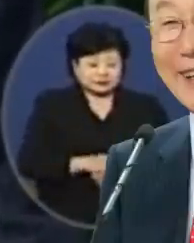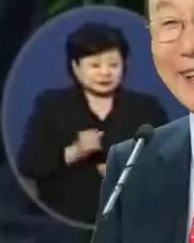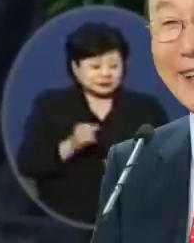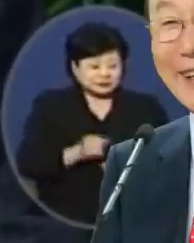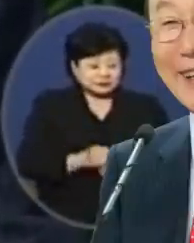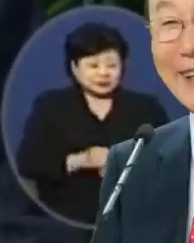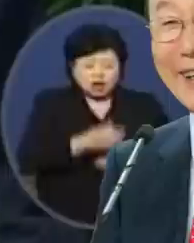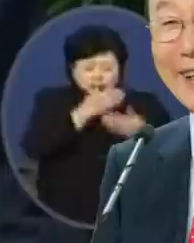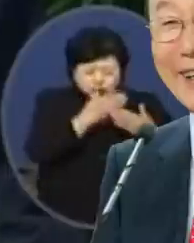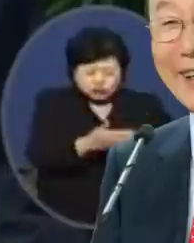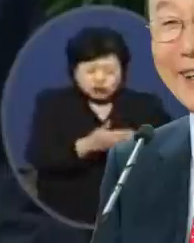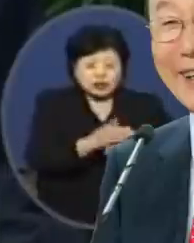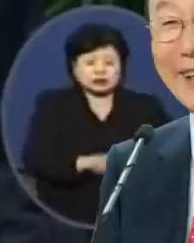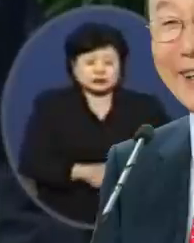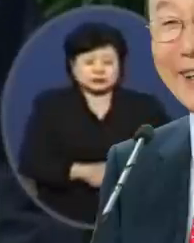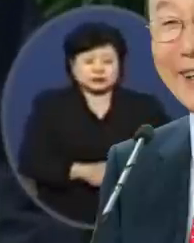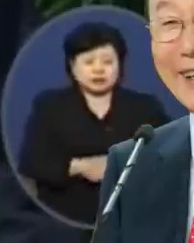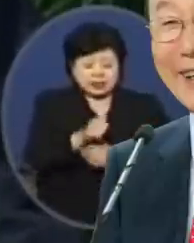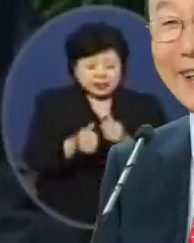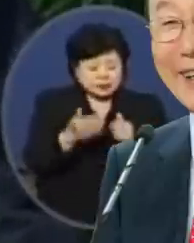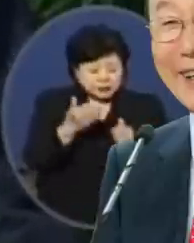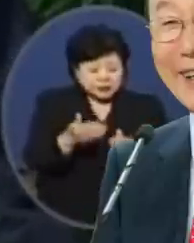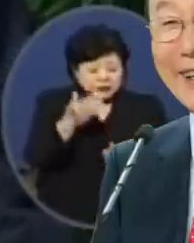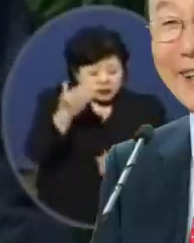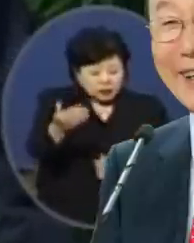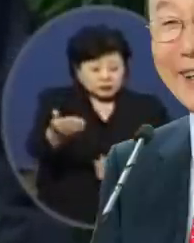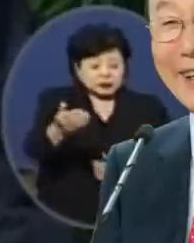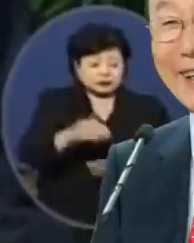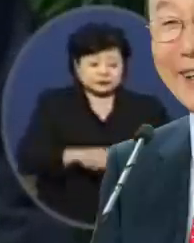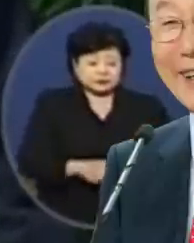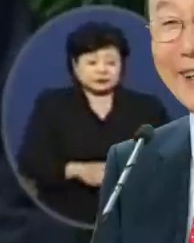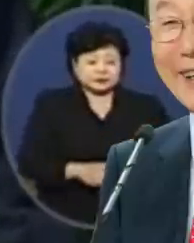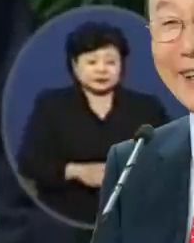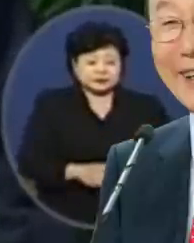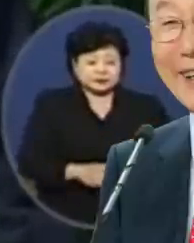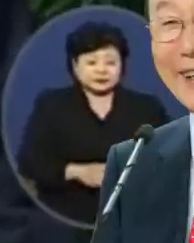굉장히 중요한 것입니다. 하나님께서 여러분이